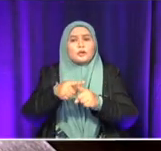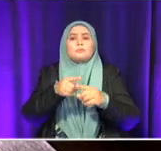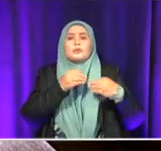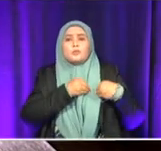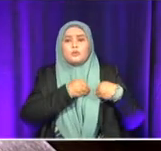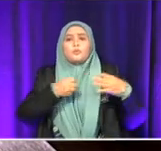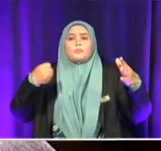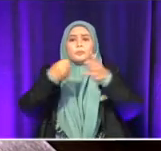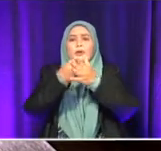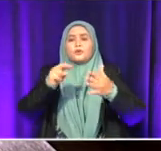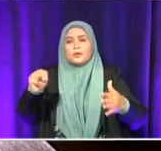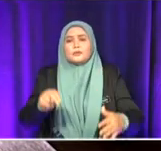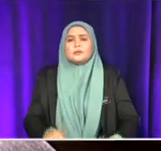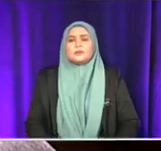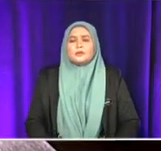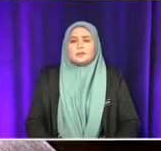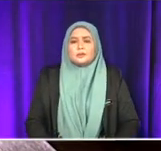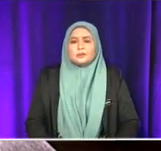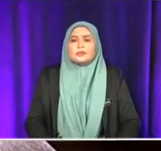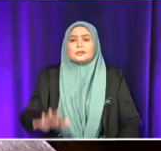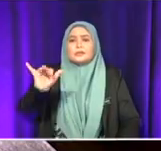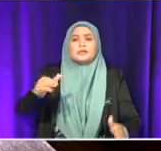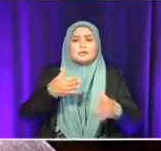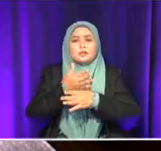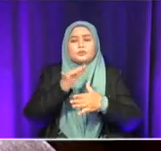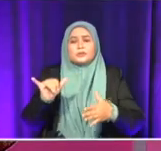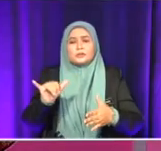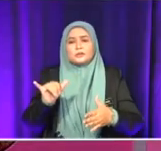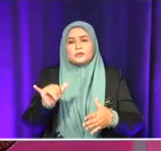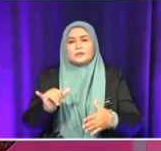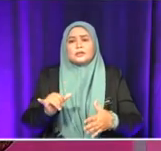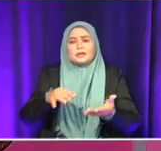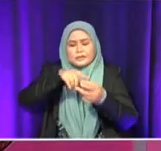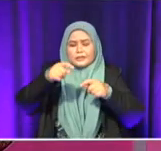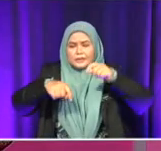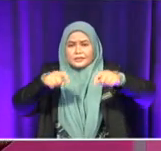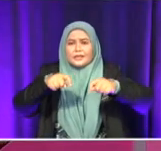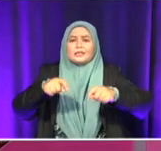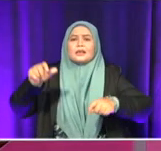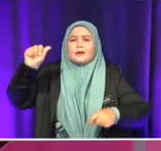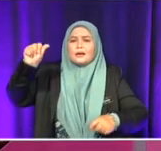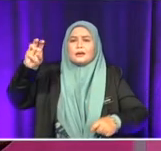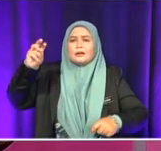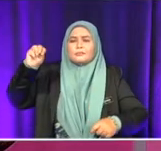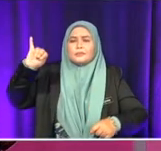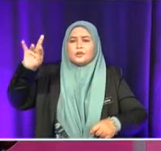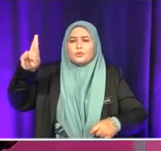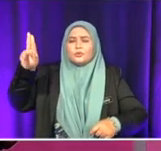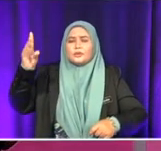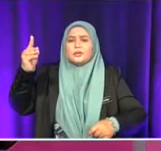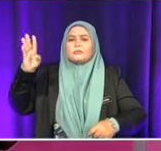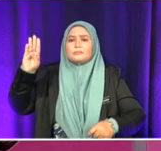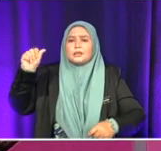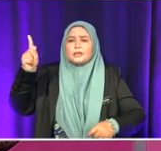perpaduan oke yang seterusnya Oke kajian Aminuddin Baqi Oke dalam laporan